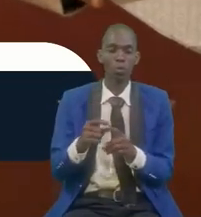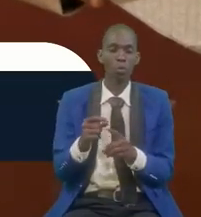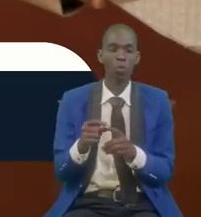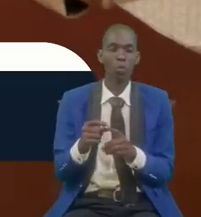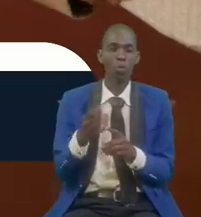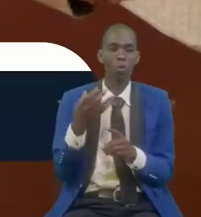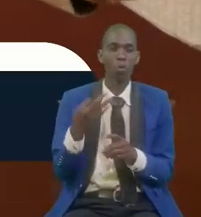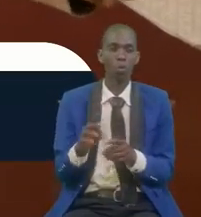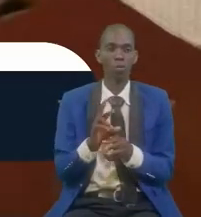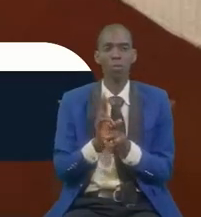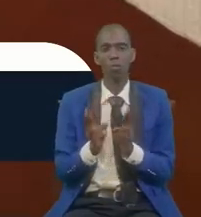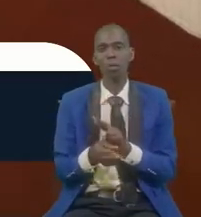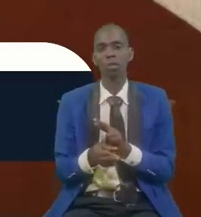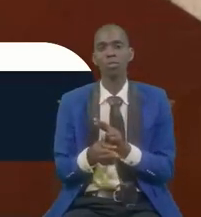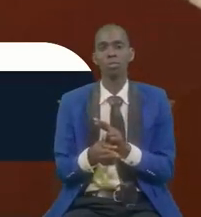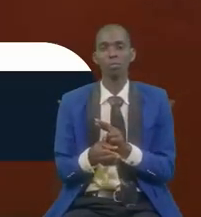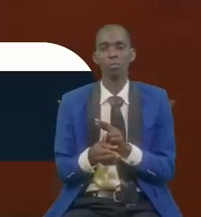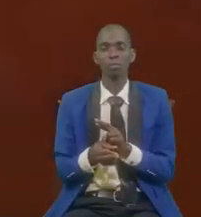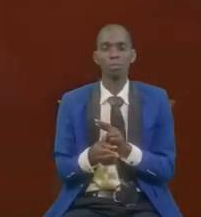repentance,